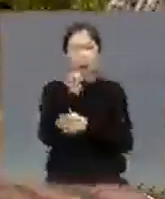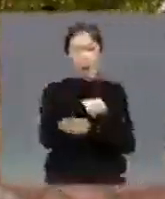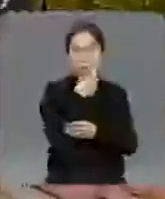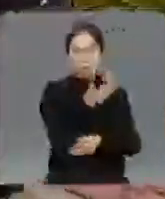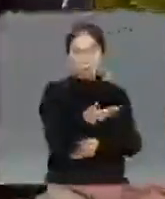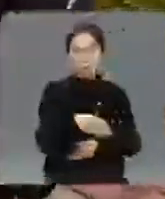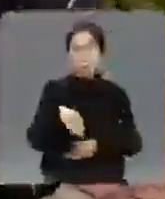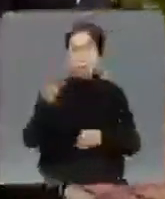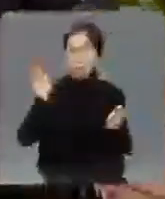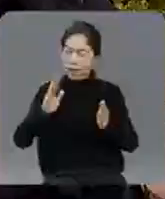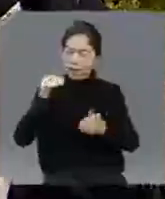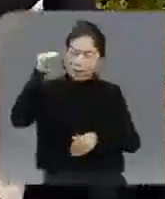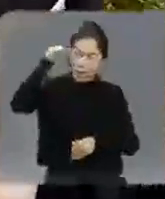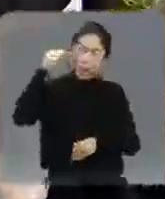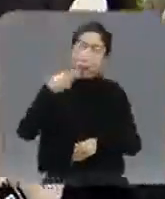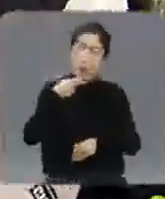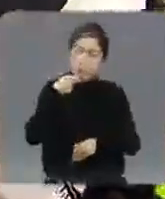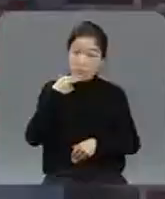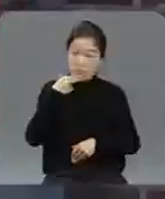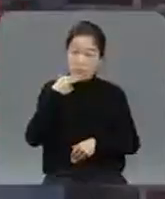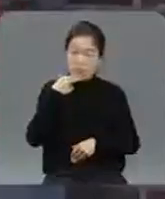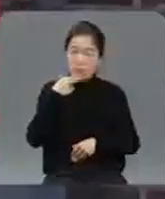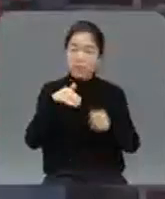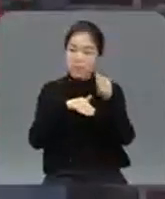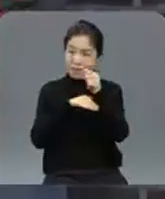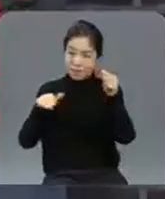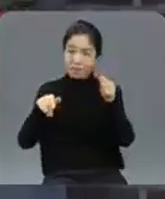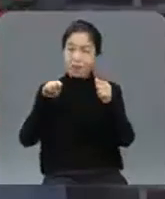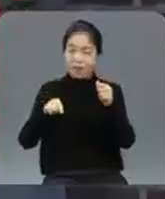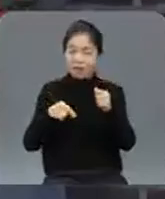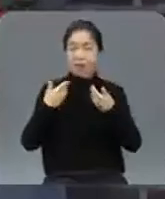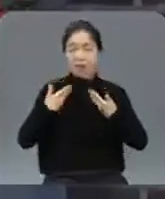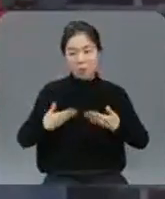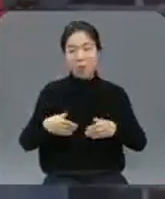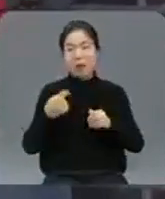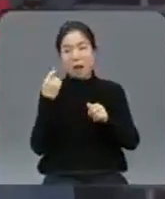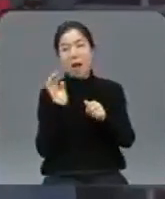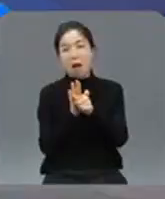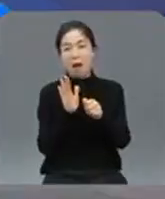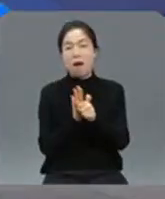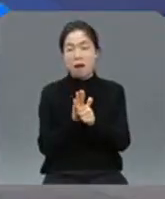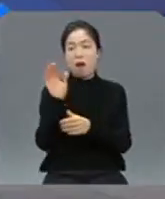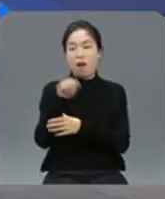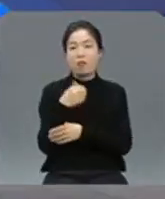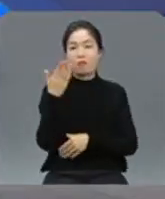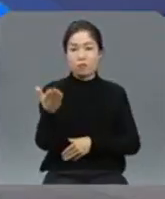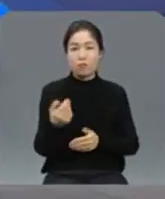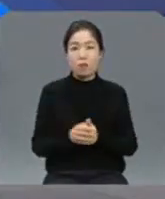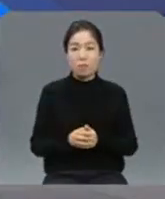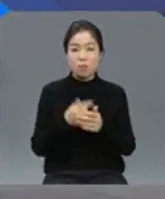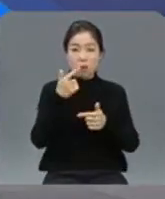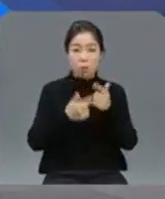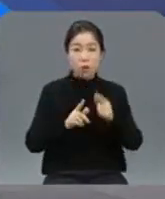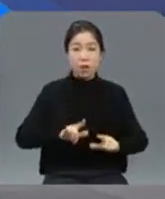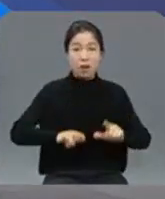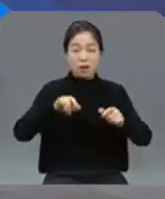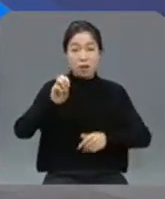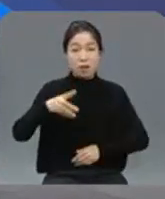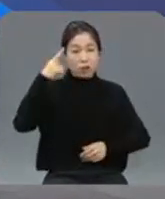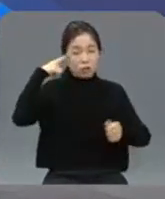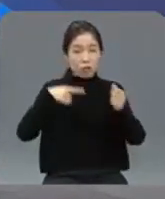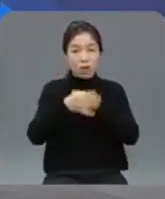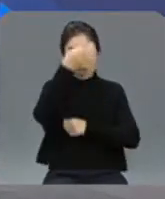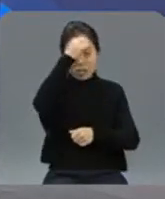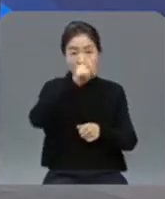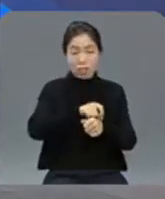수험생에게 지장을 주지 않는 선에서 차분한 응원만 허용하기로 했습니다 또 목요일에는 광주 과학